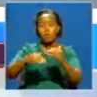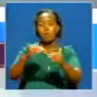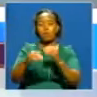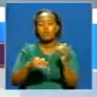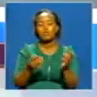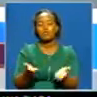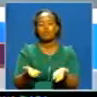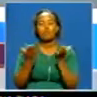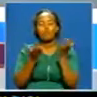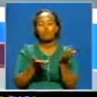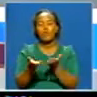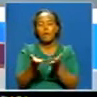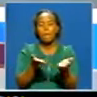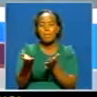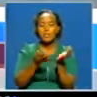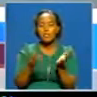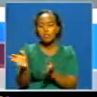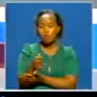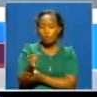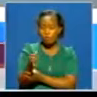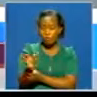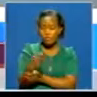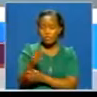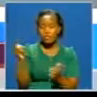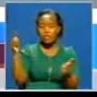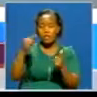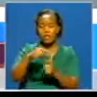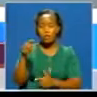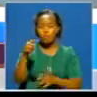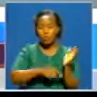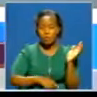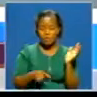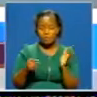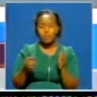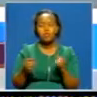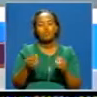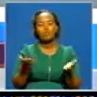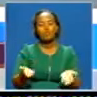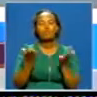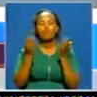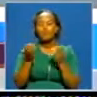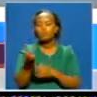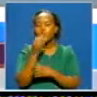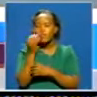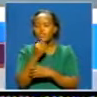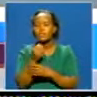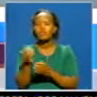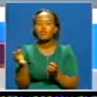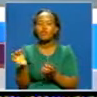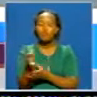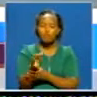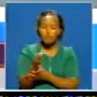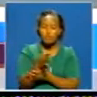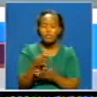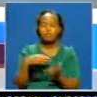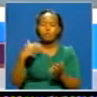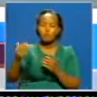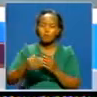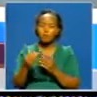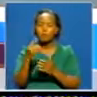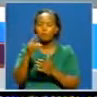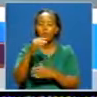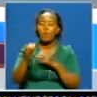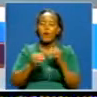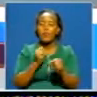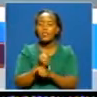ya samaki inanuiwa kusaidia kuimarisha ulaji samaki nchini kila mwaka kutoka kilo 4 kwa kila mtu hadi